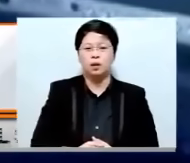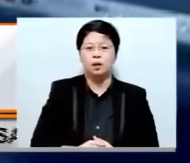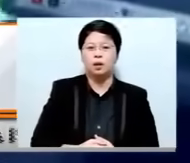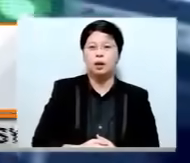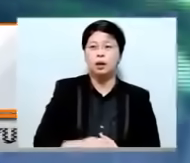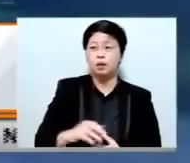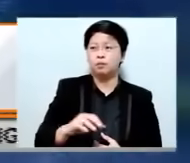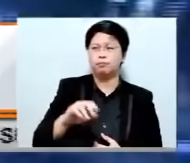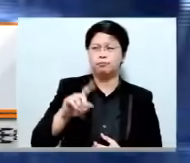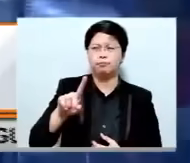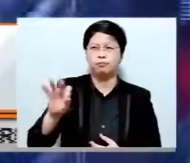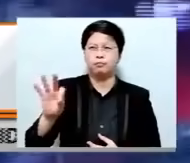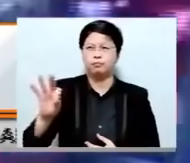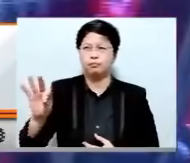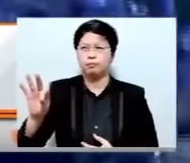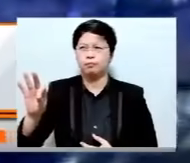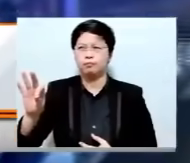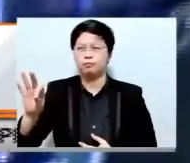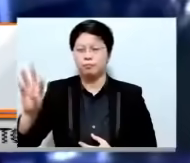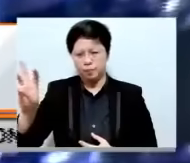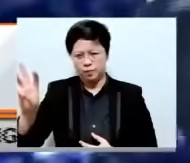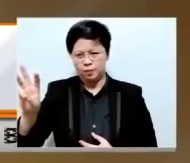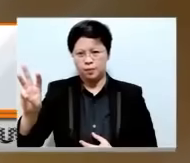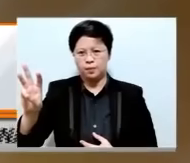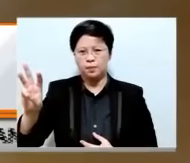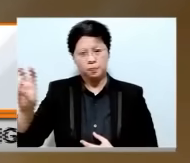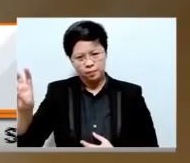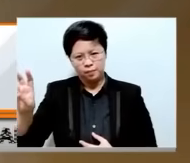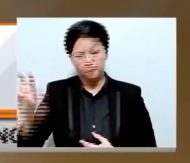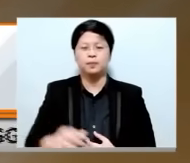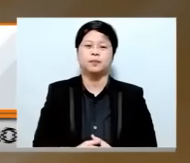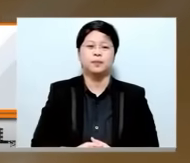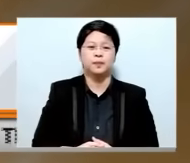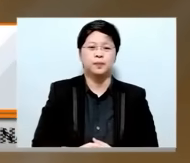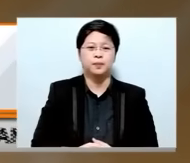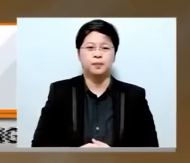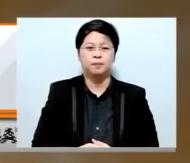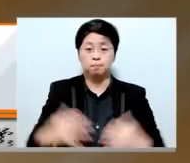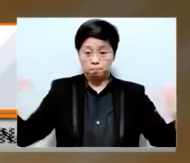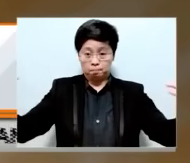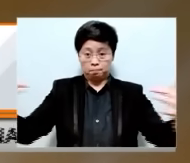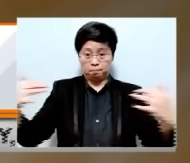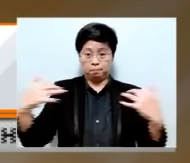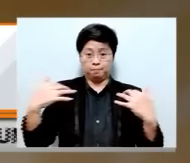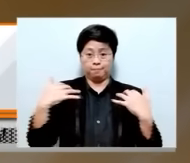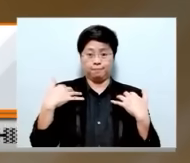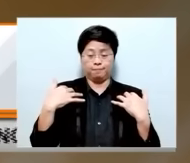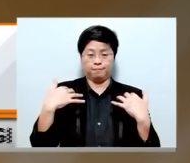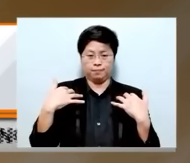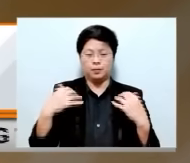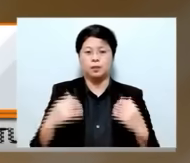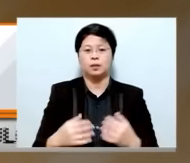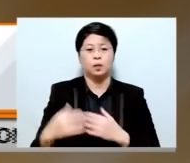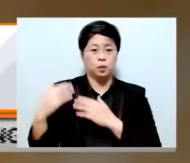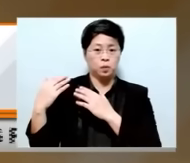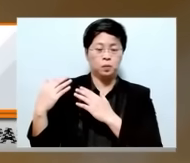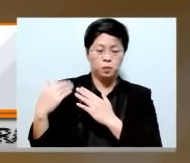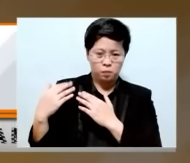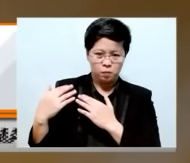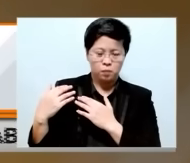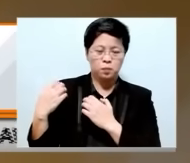Bomb noong 1997. At syempre, no, bukod sa pagdagsa ng mga tao, asahan din na bukod sa mga